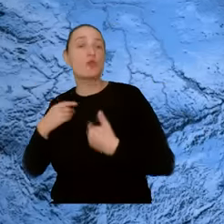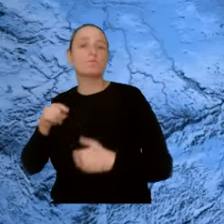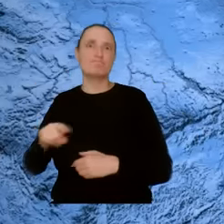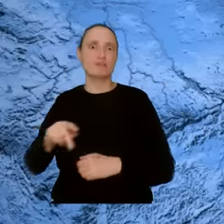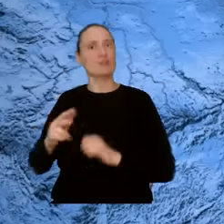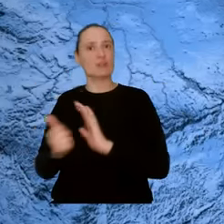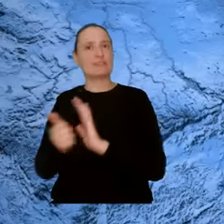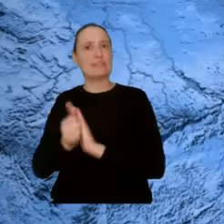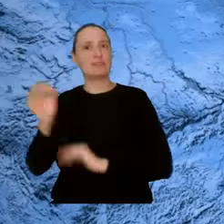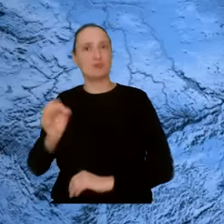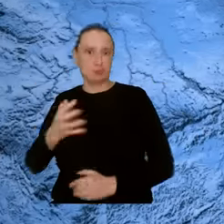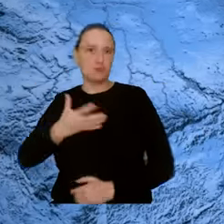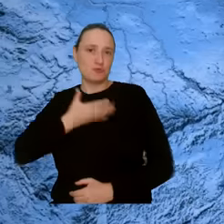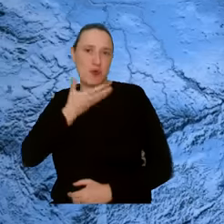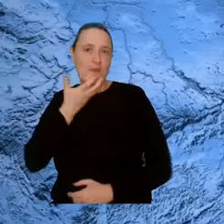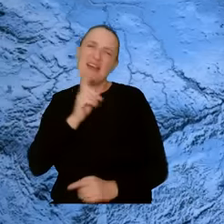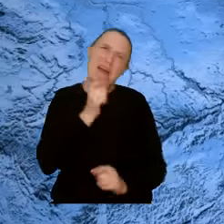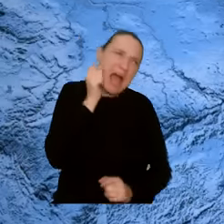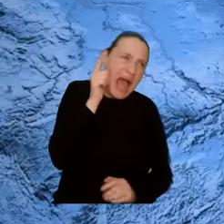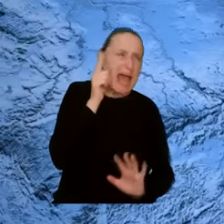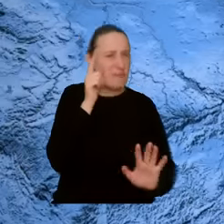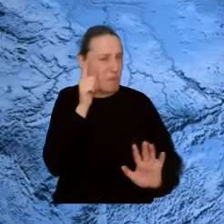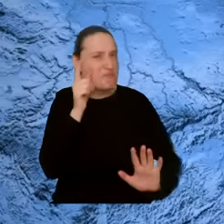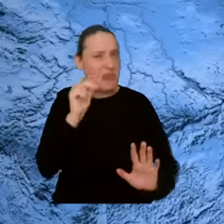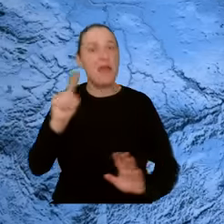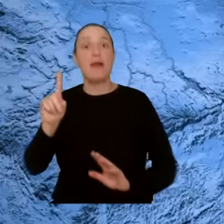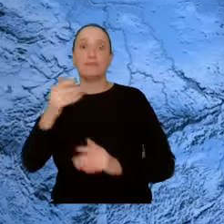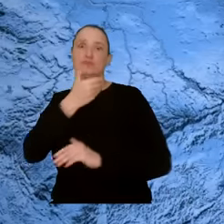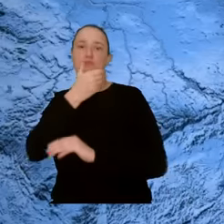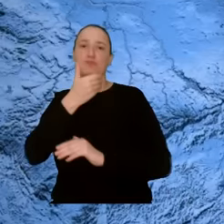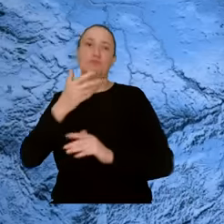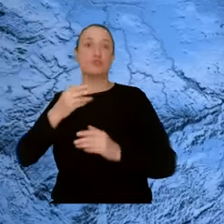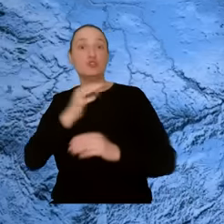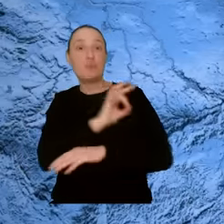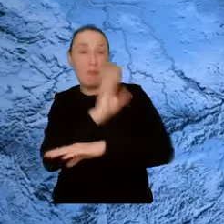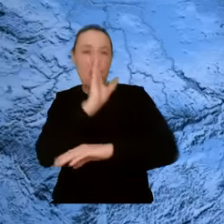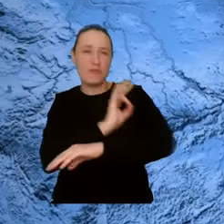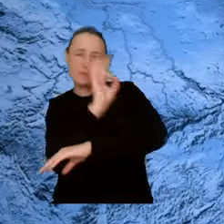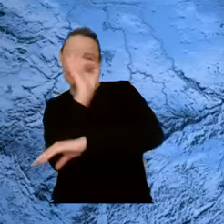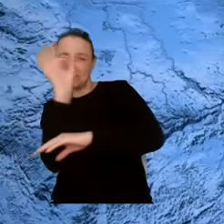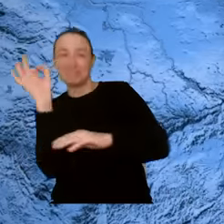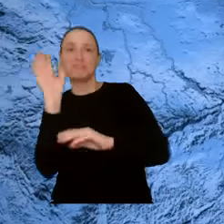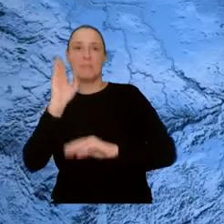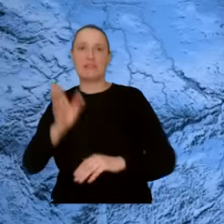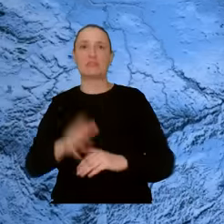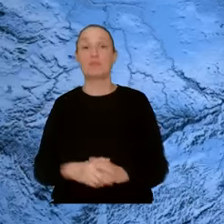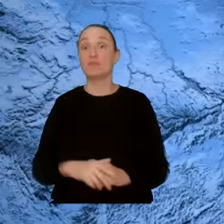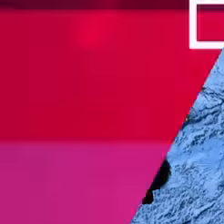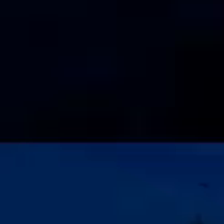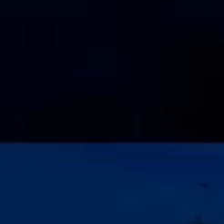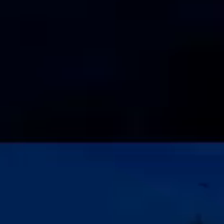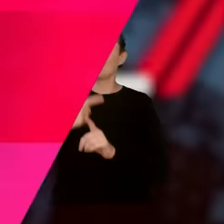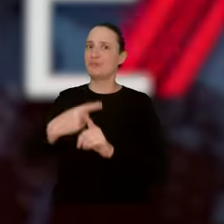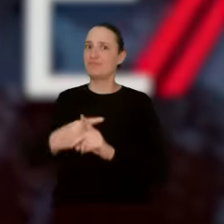16 stopni. Choć o poranku może być jeszcze dosyć rześko. W ciągu dnia słońce nieśmiało wychyli się zza chmur. Biometeo korzystny.